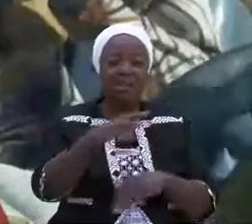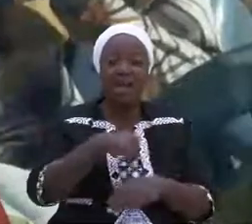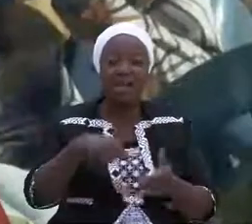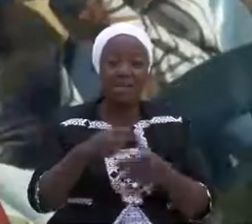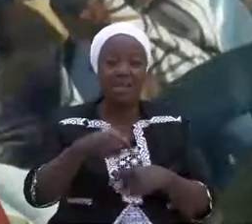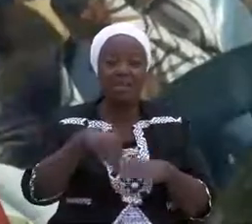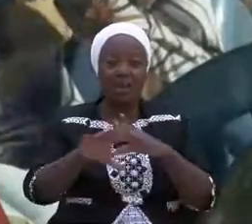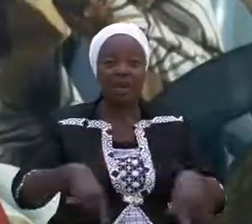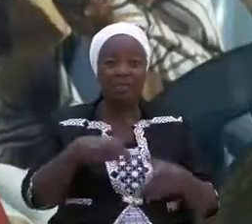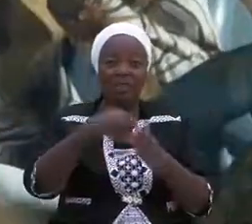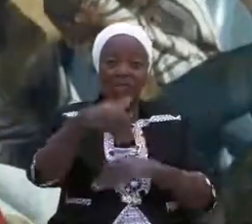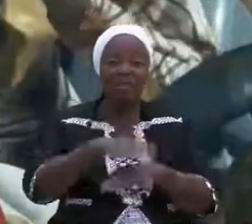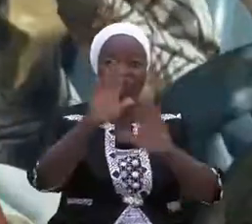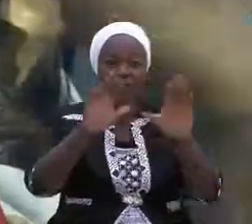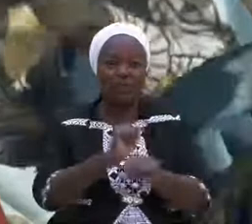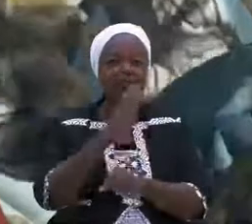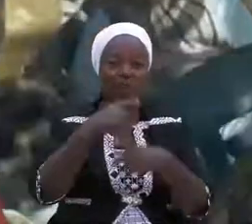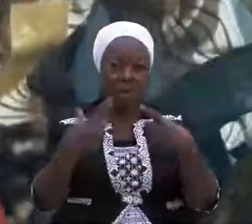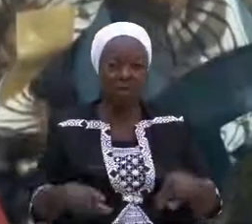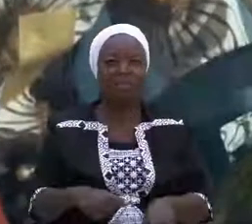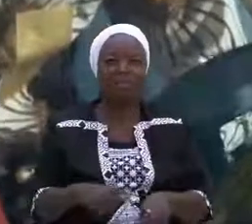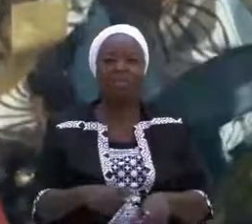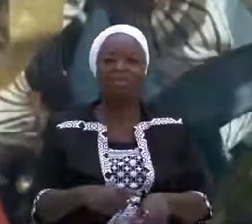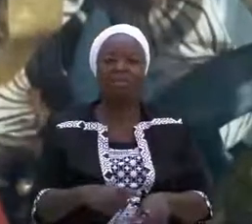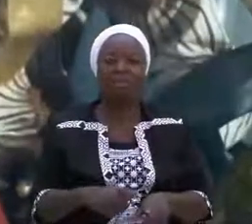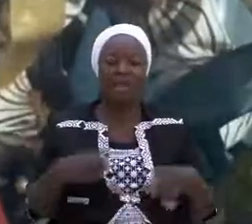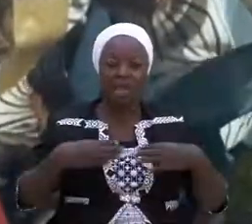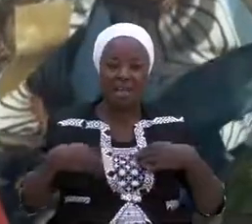miracles, les miracles auront lieu.